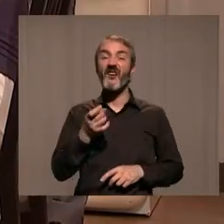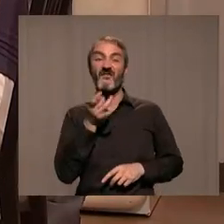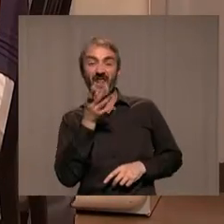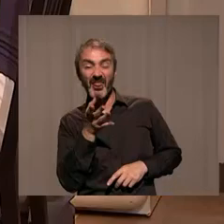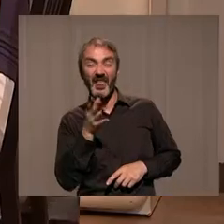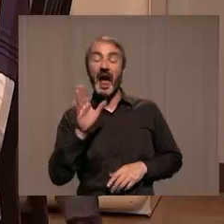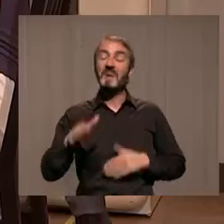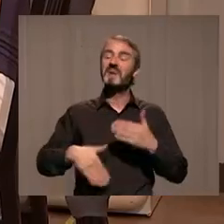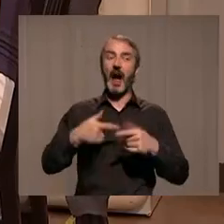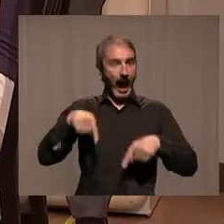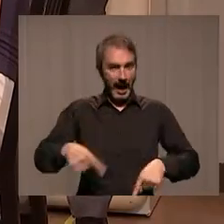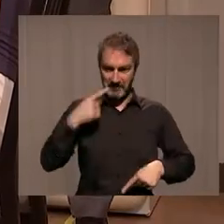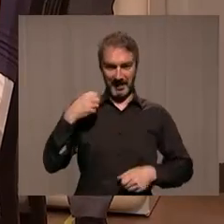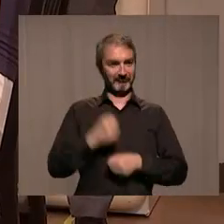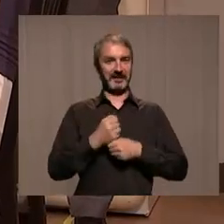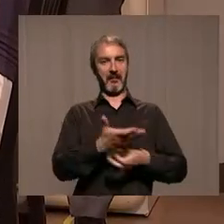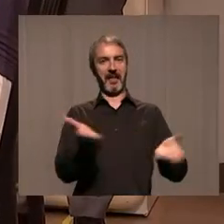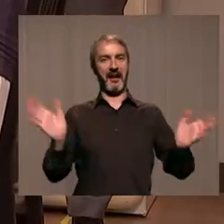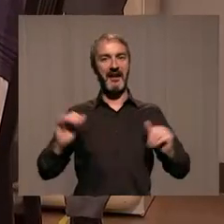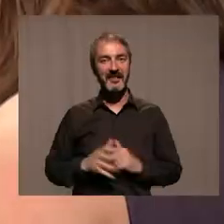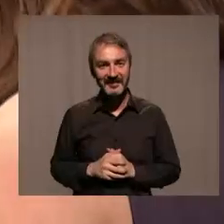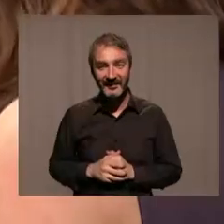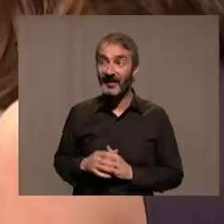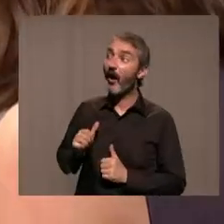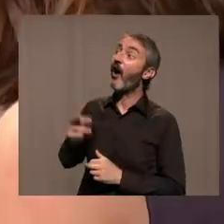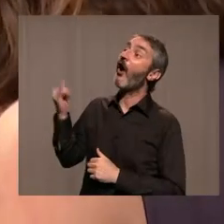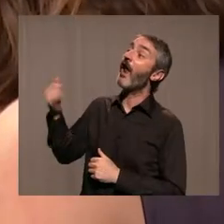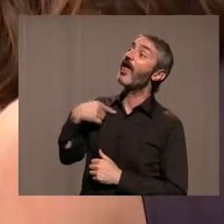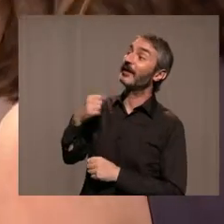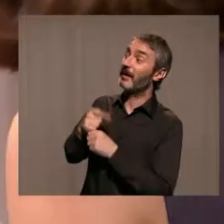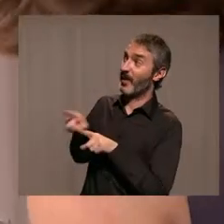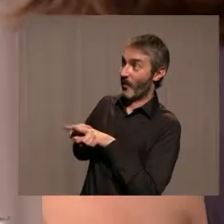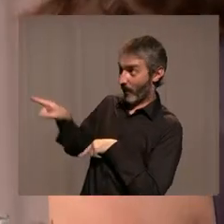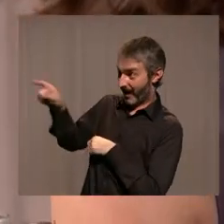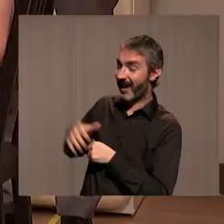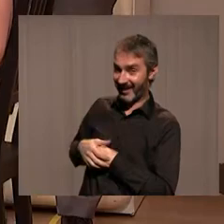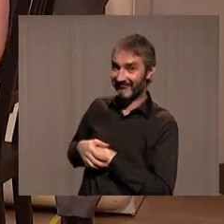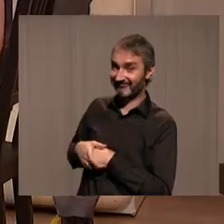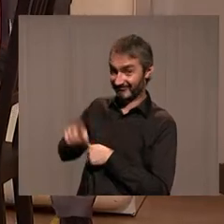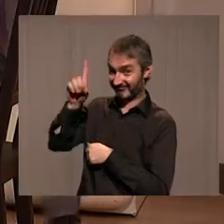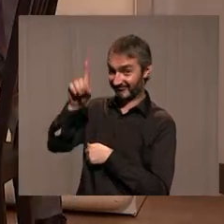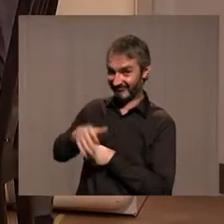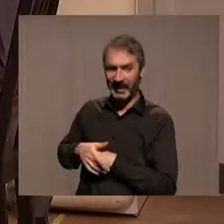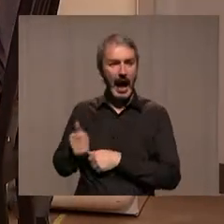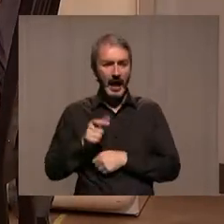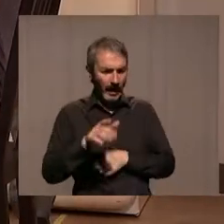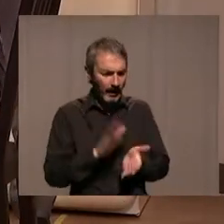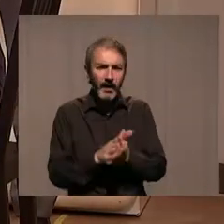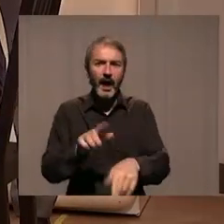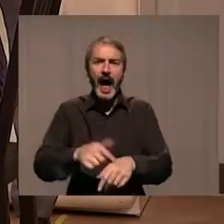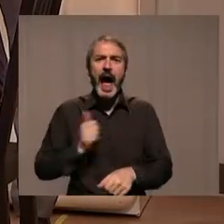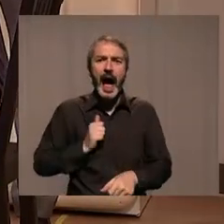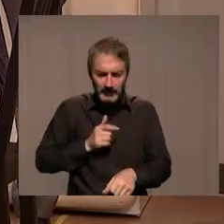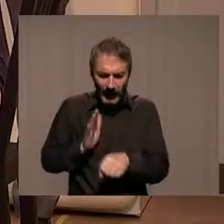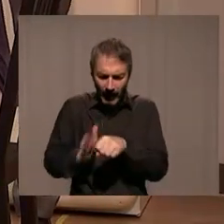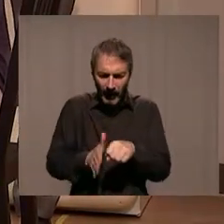tens, guanyant-nos la vida. Bueno, mira, tant de bo acabar d'aquí uns anys així, eh? Sí, però no tallem fuet i coses, eh? No us talleu. Sí, és veritat. És que també us